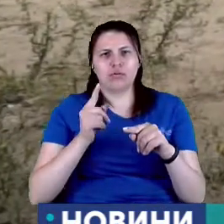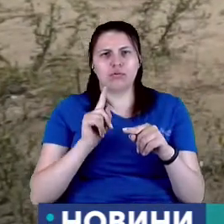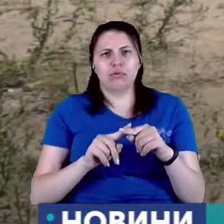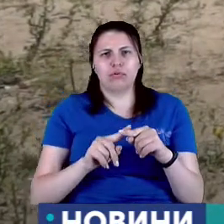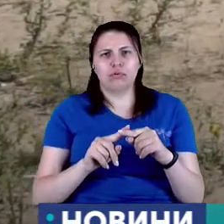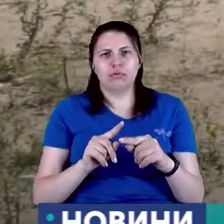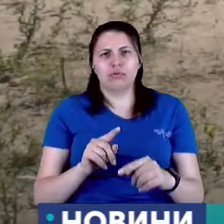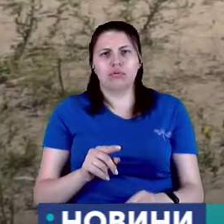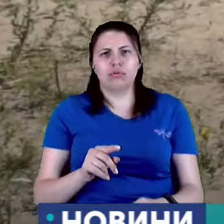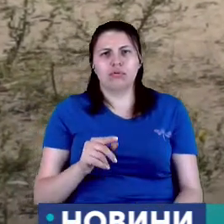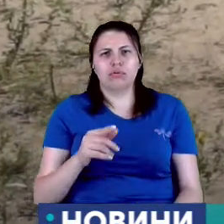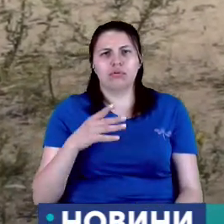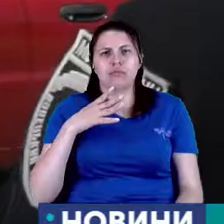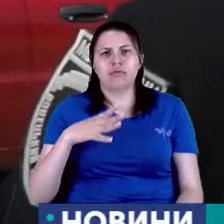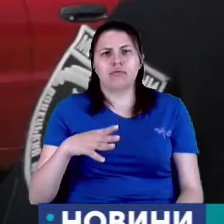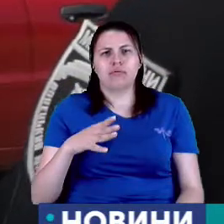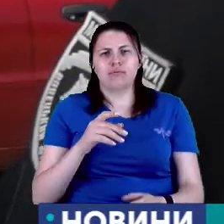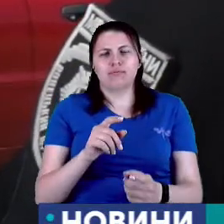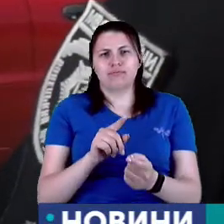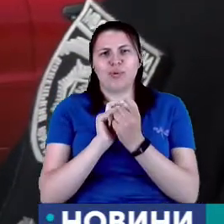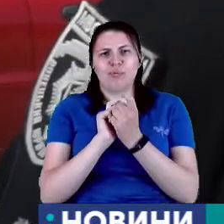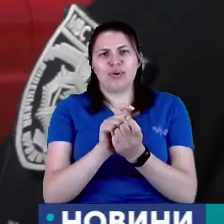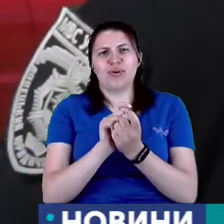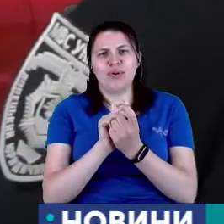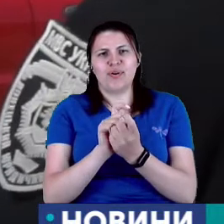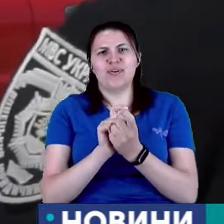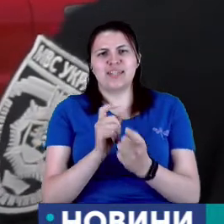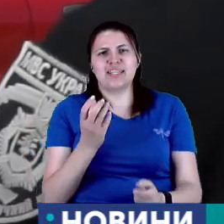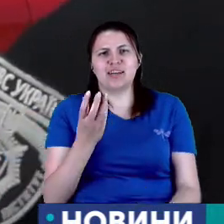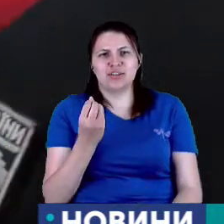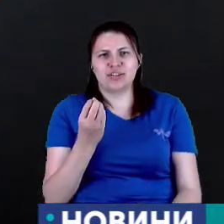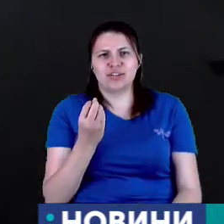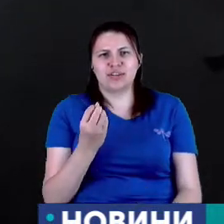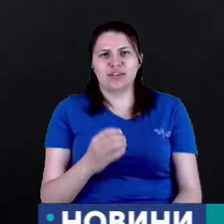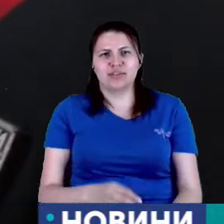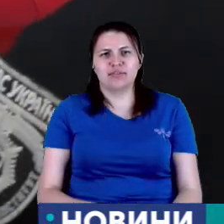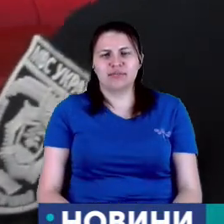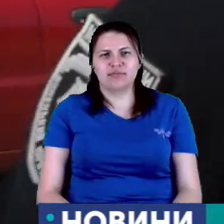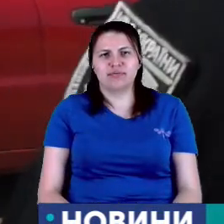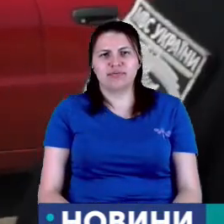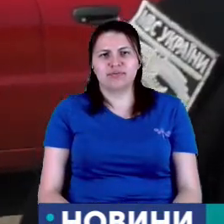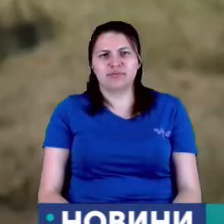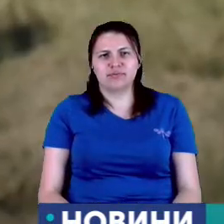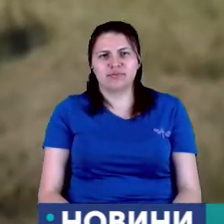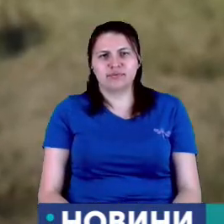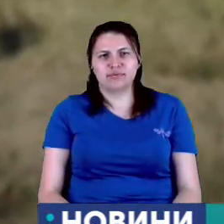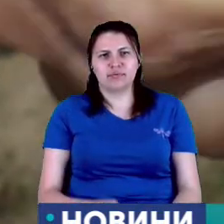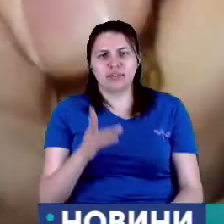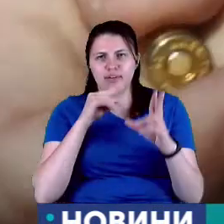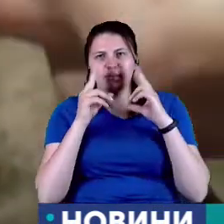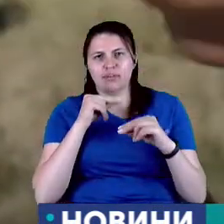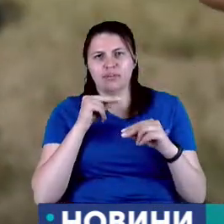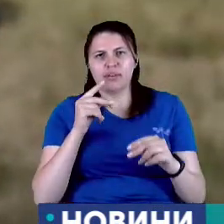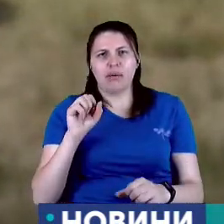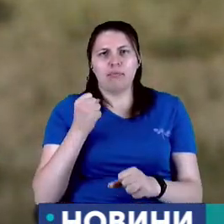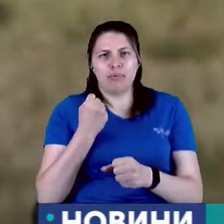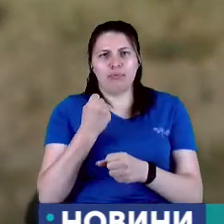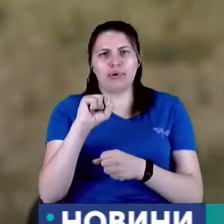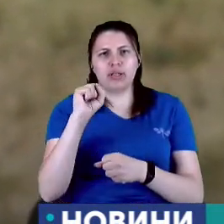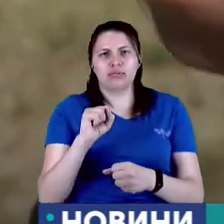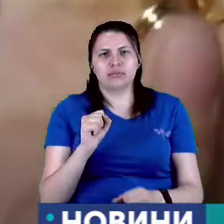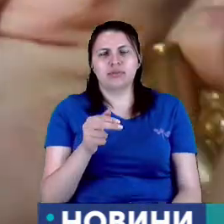доведеться поборотися. Ще за... На що налаштовані сьогодні? Звичайно, на побіду. Стрільці виборювали першість у